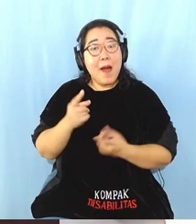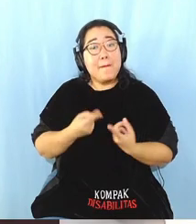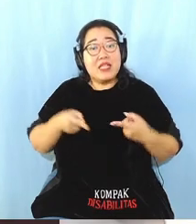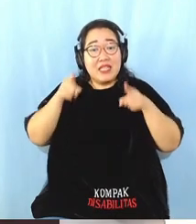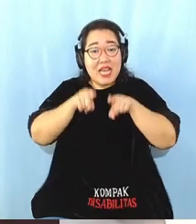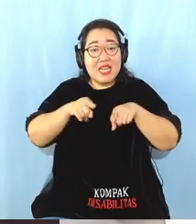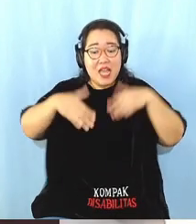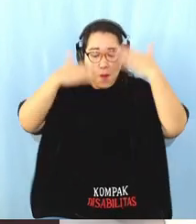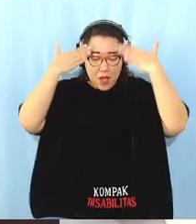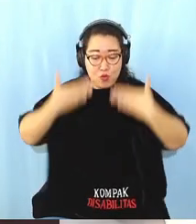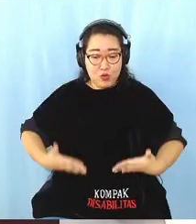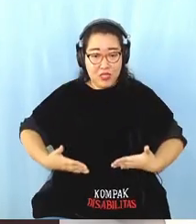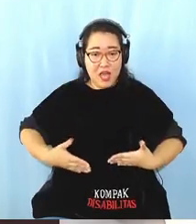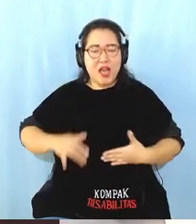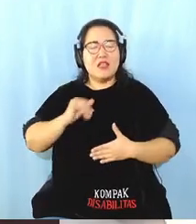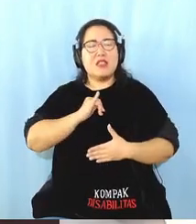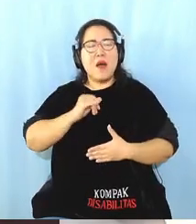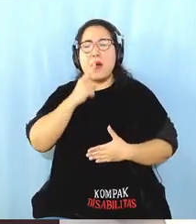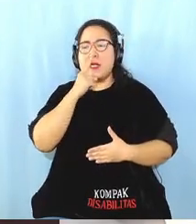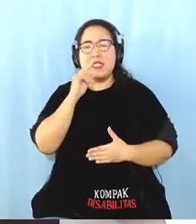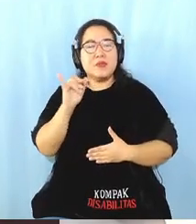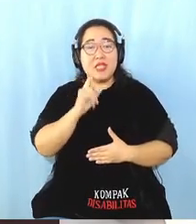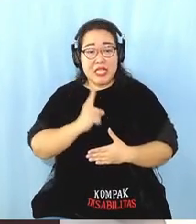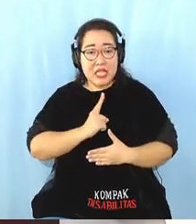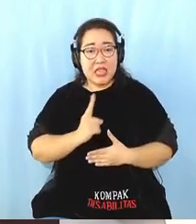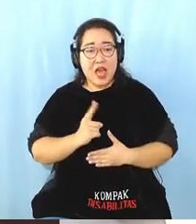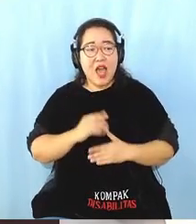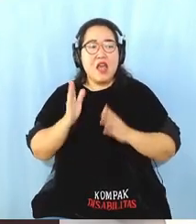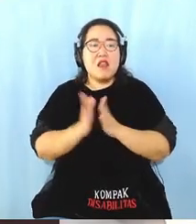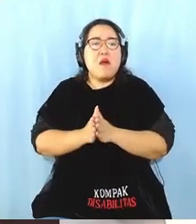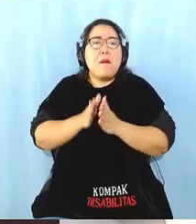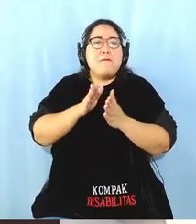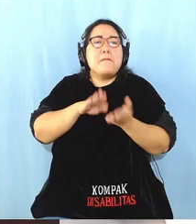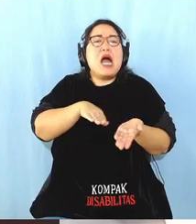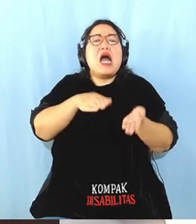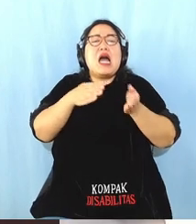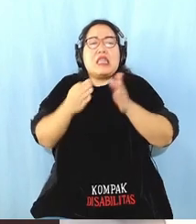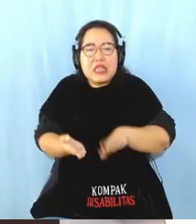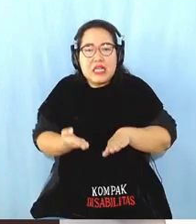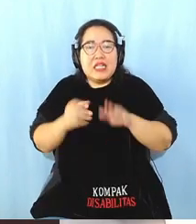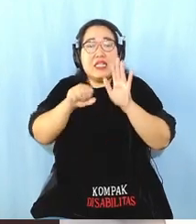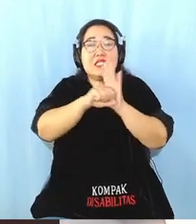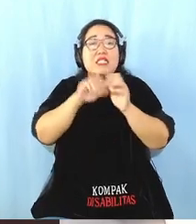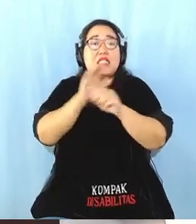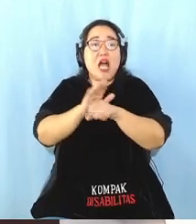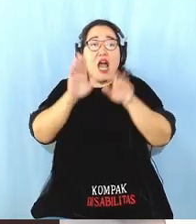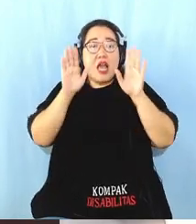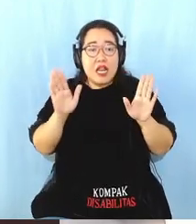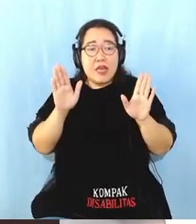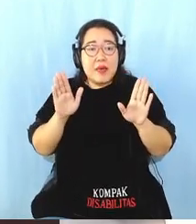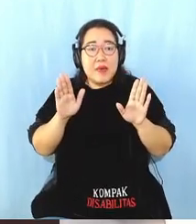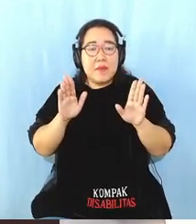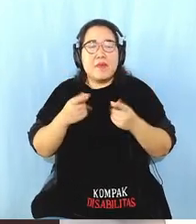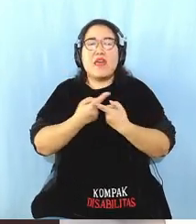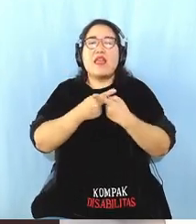manusia sama seperti kita, bahkan mengalami kematian yang luar biasa di salib, tetapi dia itu adalah